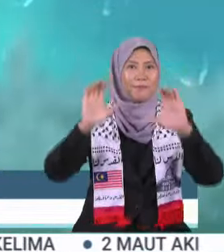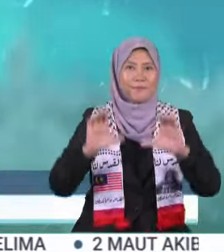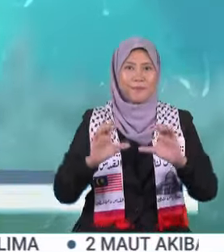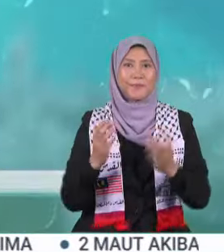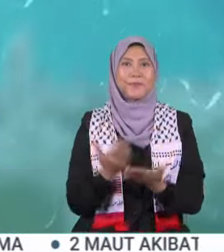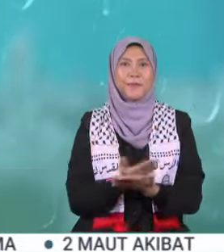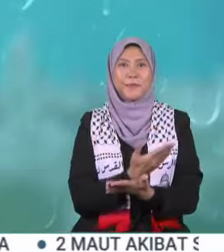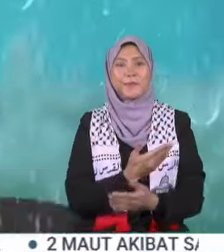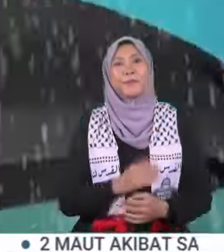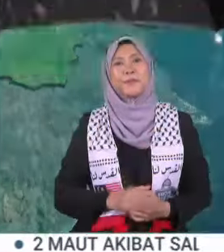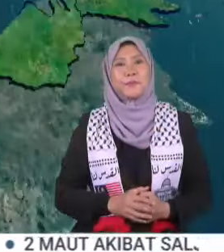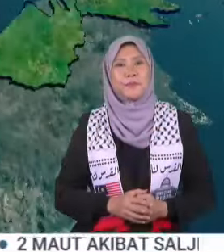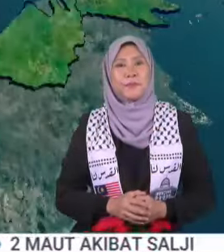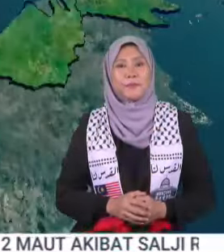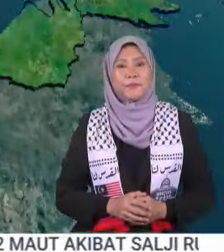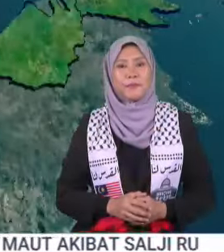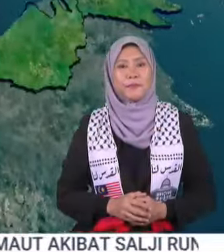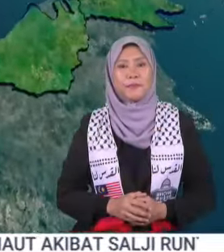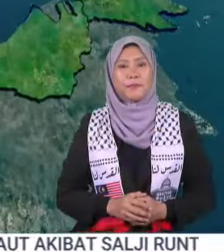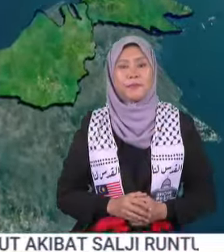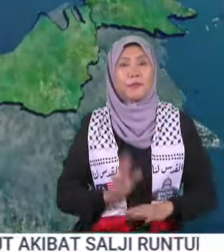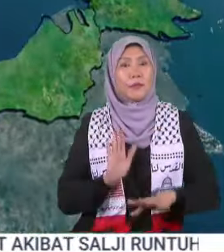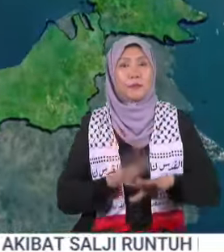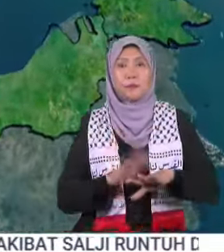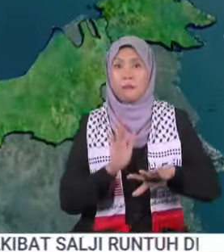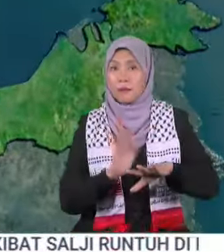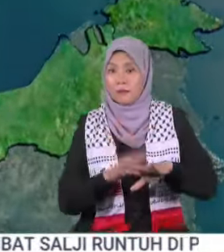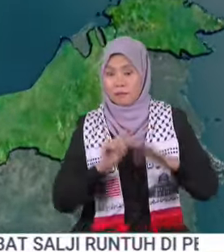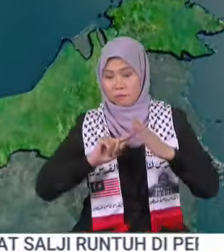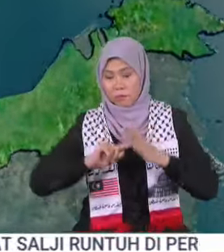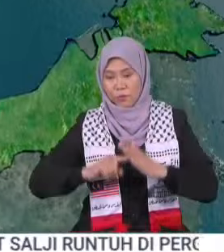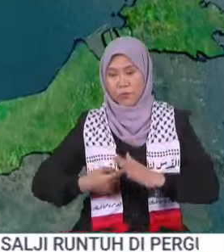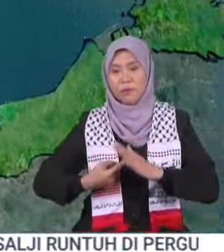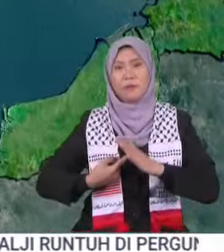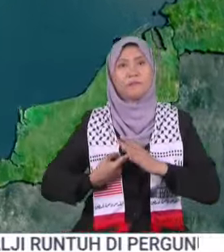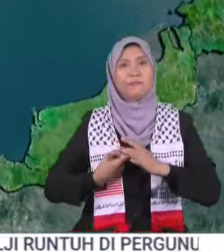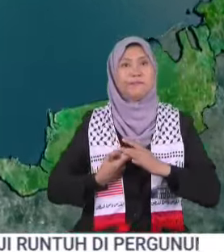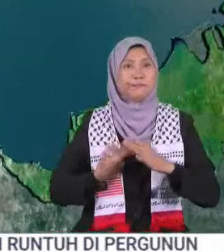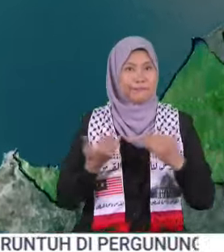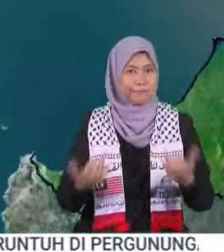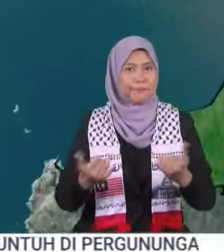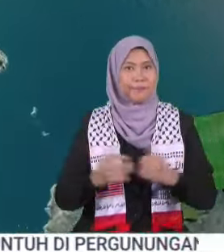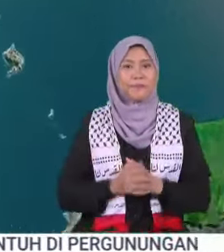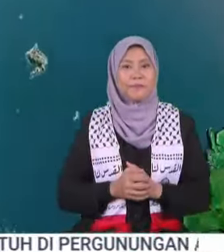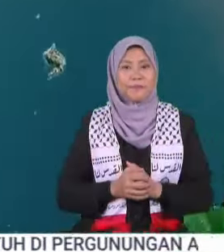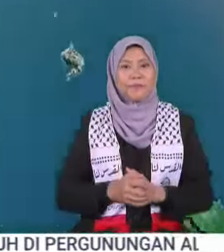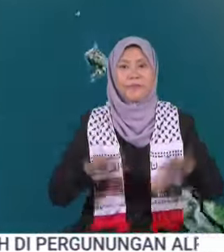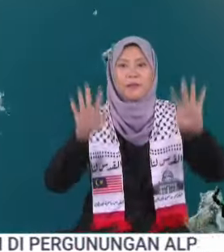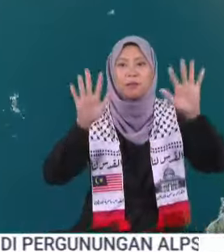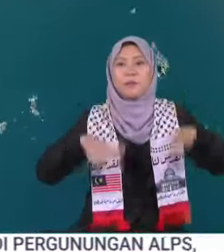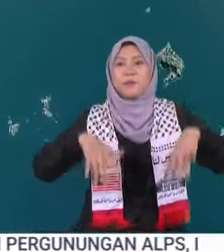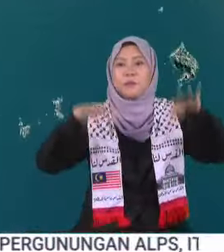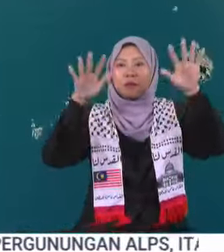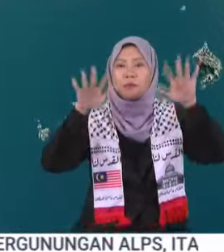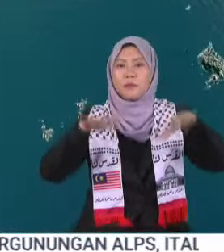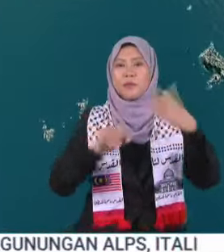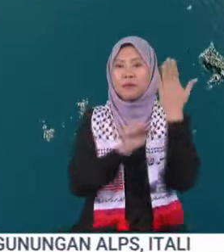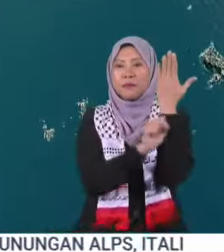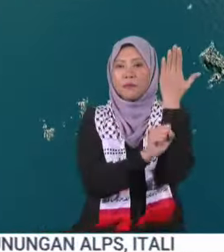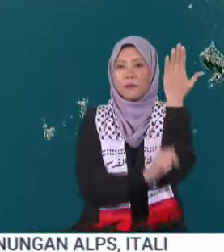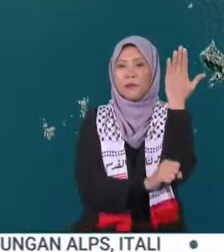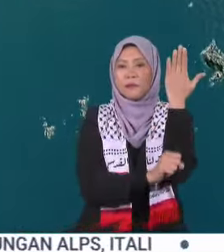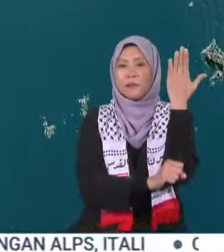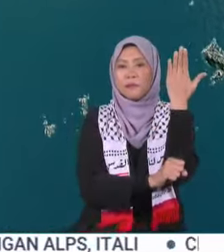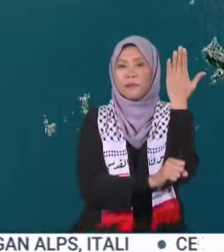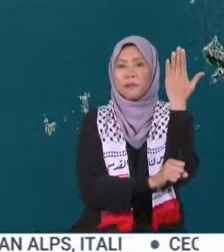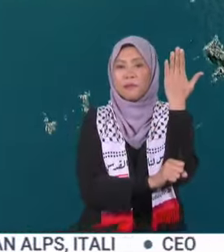terkini dimulakan dengan Amar yang sedang berkuat kuasa susulan daripada keadaan cuaca lembab di sekitar Selatan dan timur Semenanjung